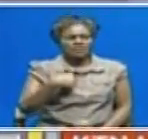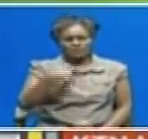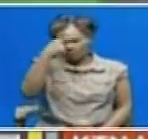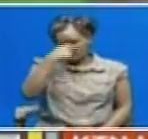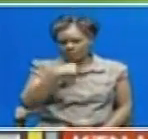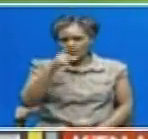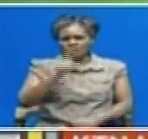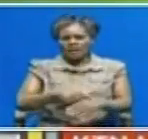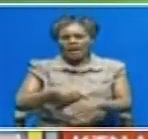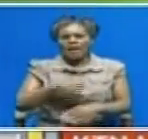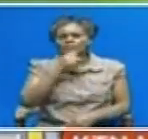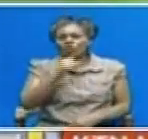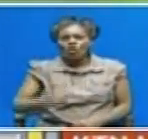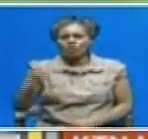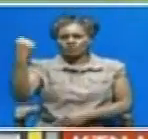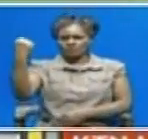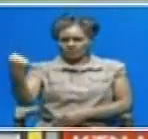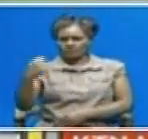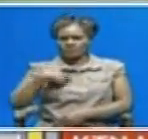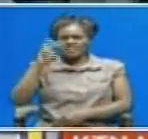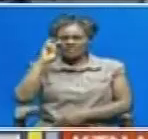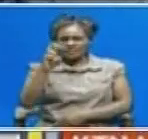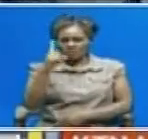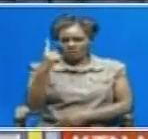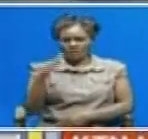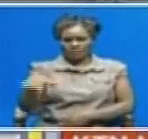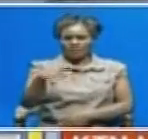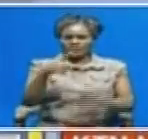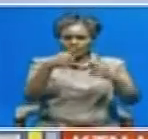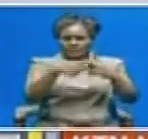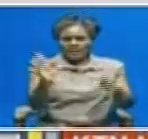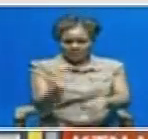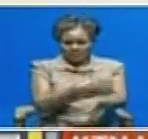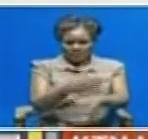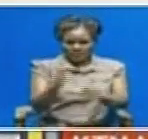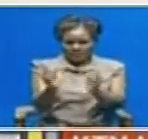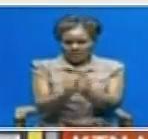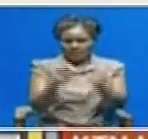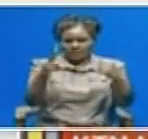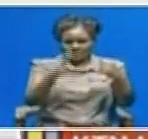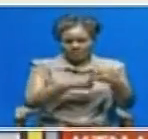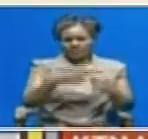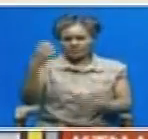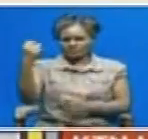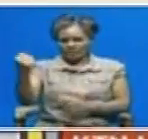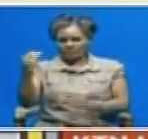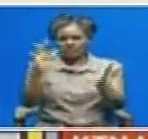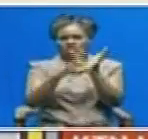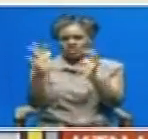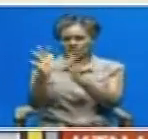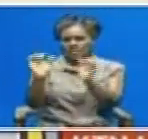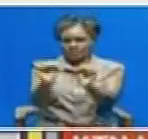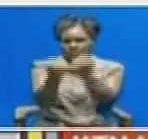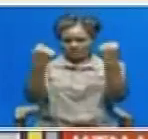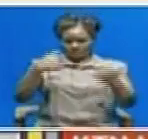ambapo nilikuwa miezi 5, maana nilikuwa naangalia tu mahali pamoja. Nilianza kuimba mwaka wa 79 wakati ambapo Yesu aliniokoa